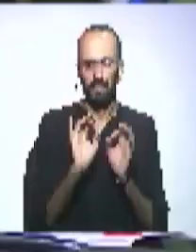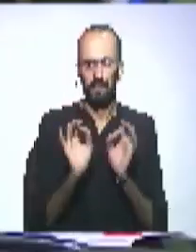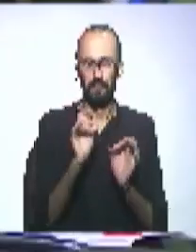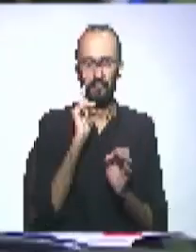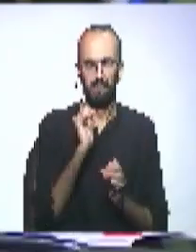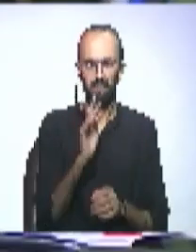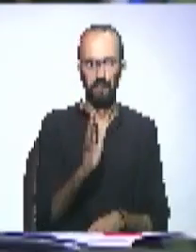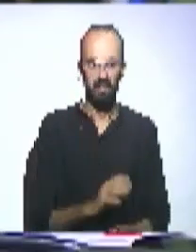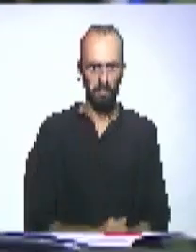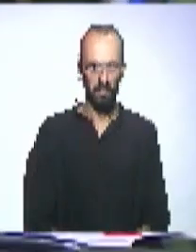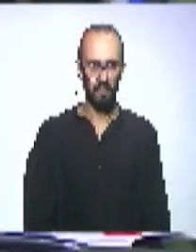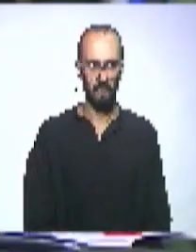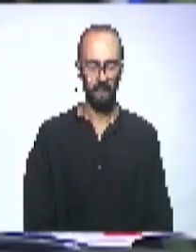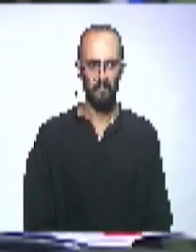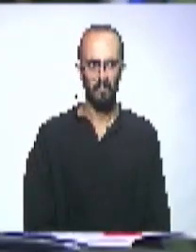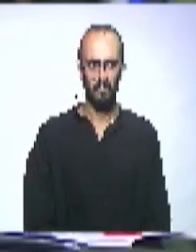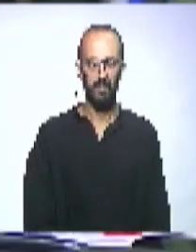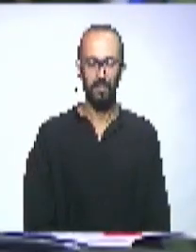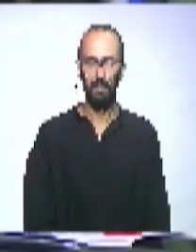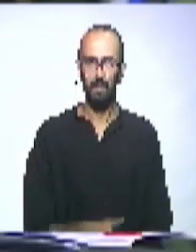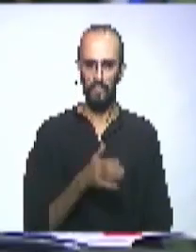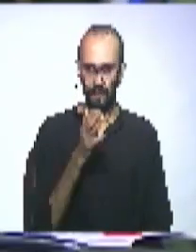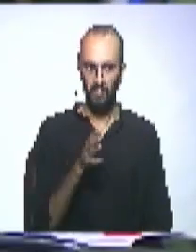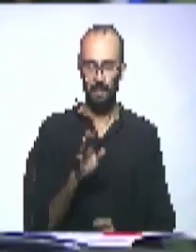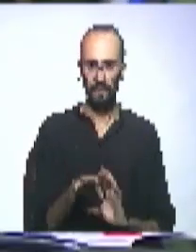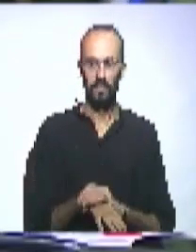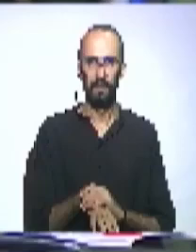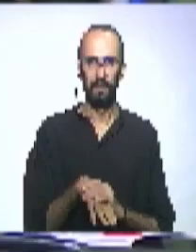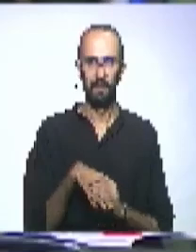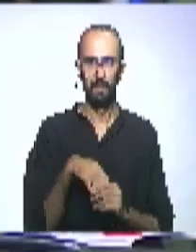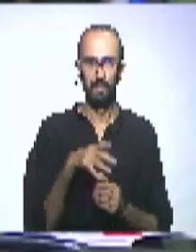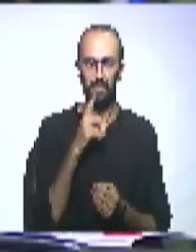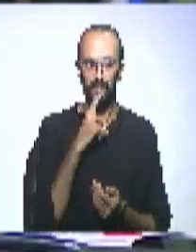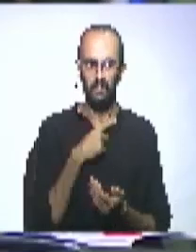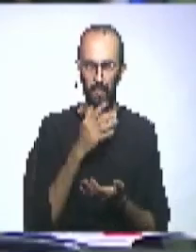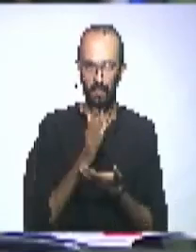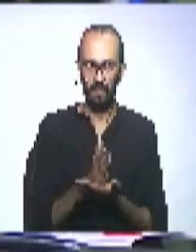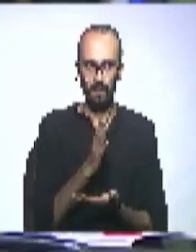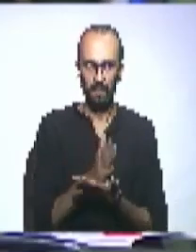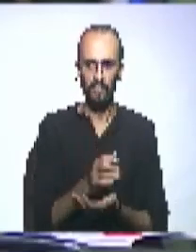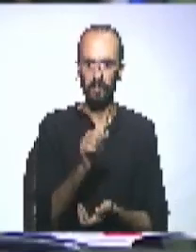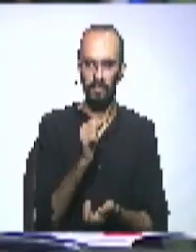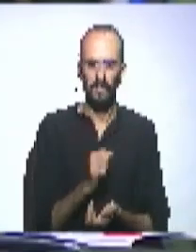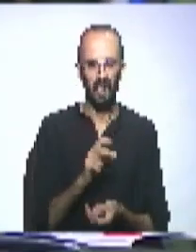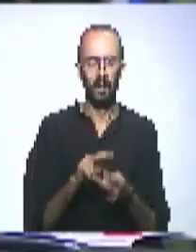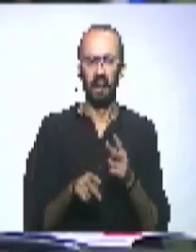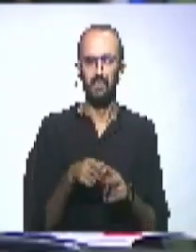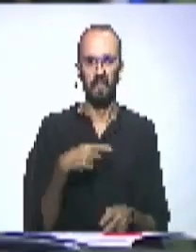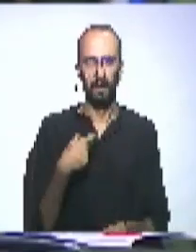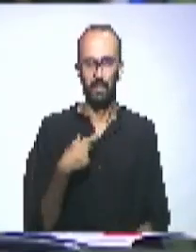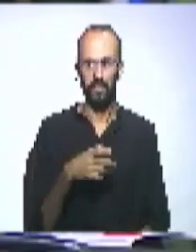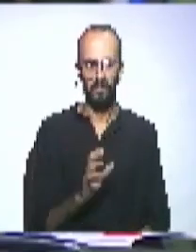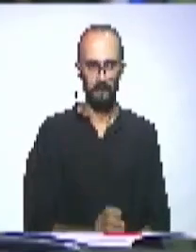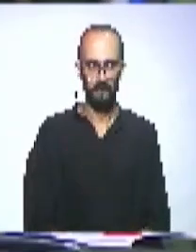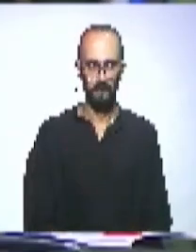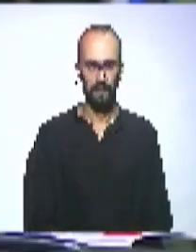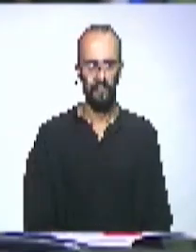يعني. وينفع ان احنا نستخدم لها القطعات زي ما كنت بتقول؟ اه طبعا، كل حاجه.